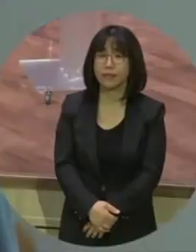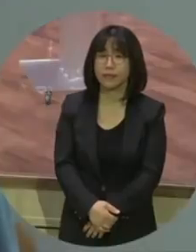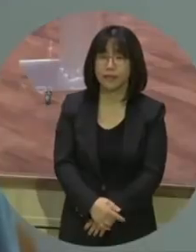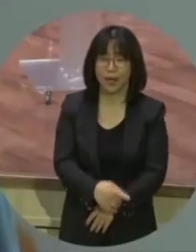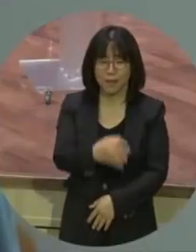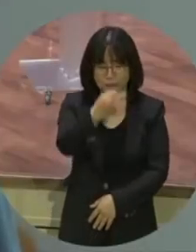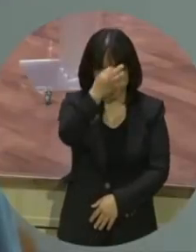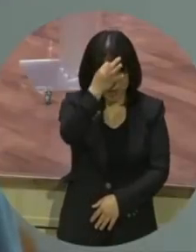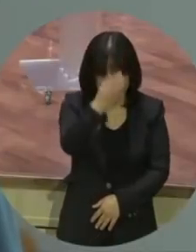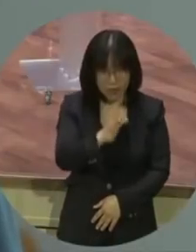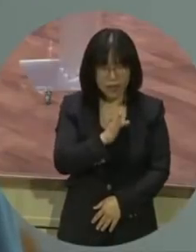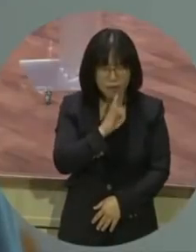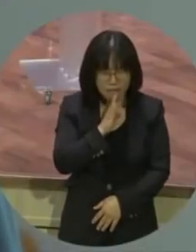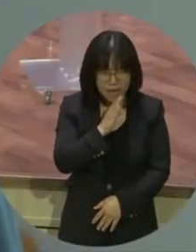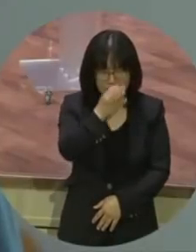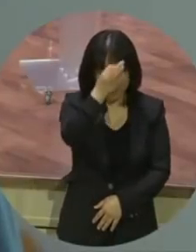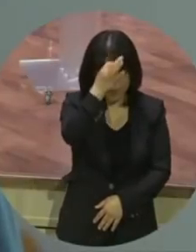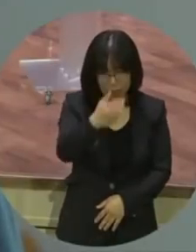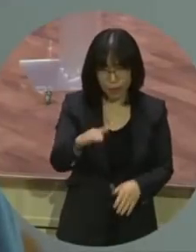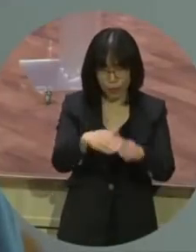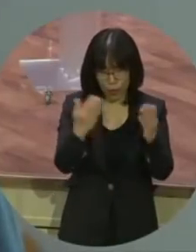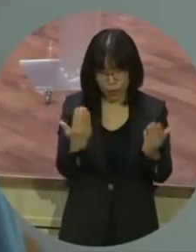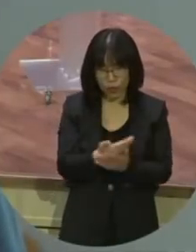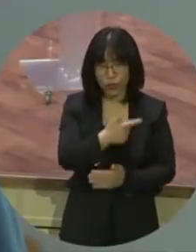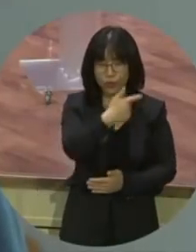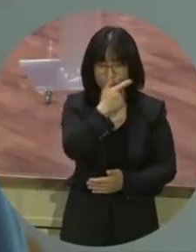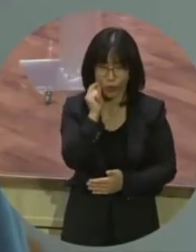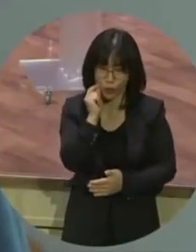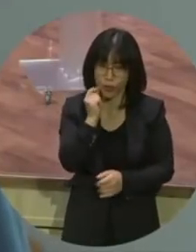미안하다 참 모든 것이 부족하고